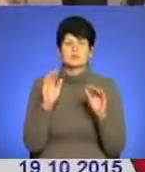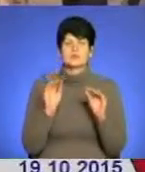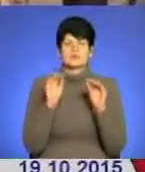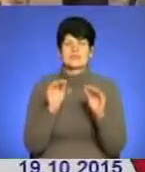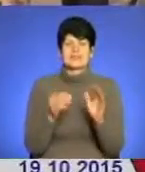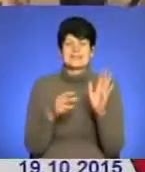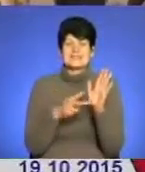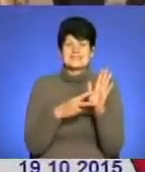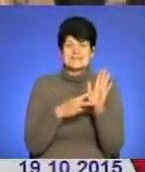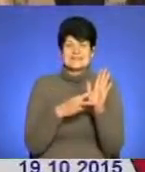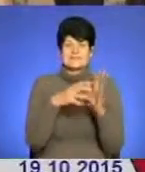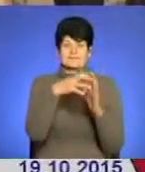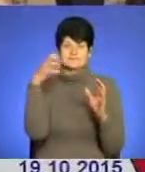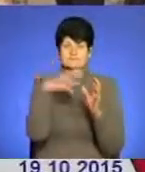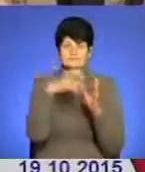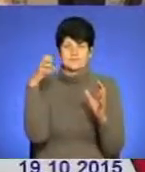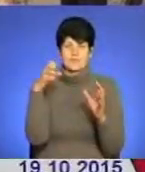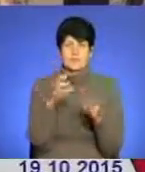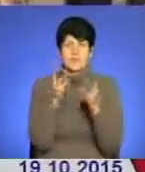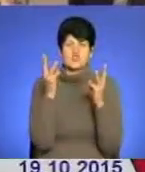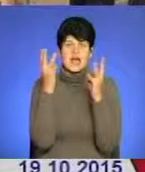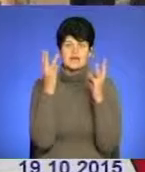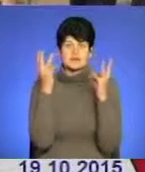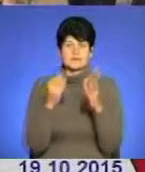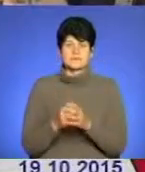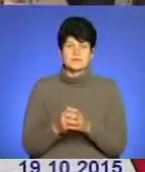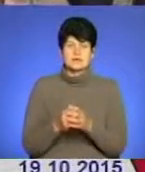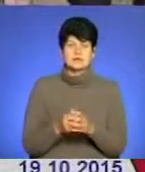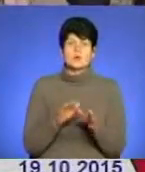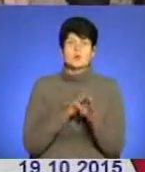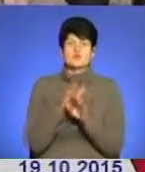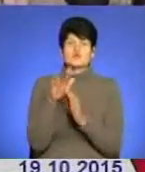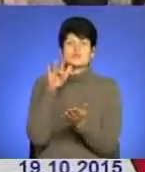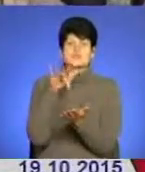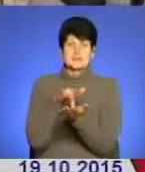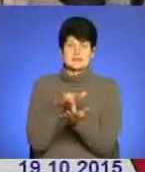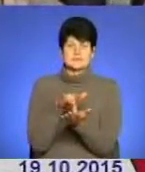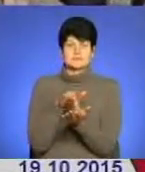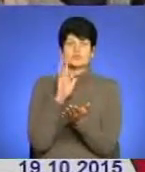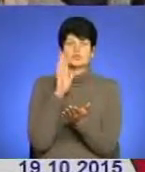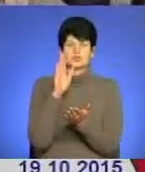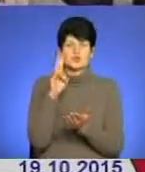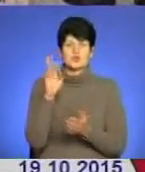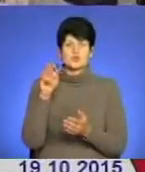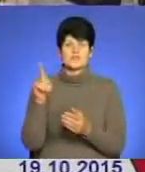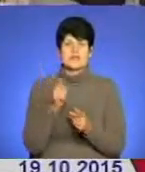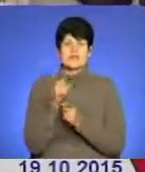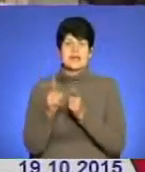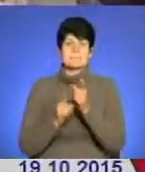7 гідрантів пожежних. Так що повністю центр буде Козови замінено